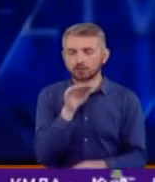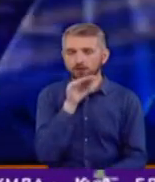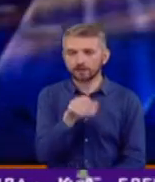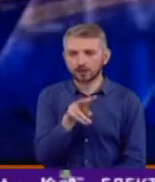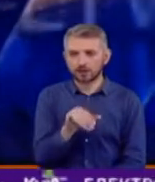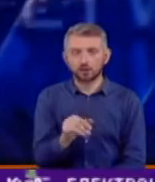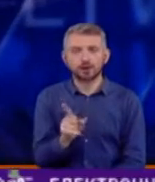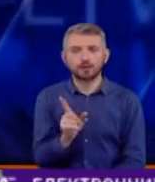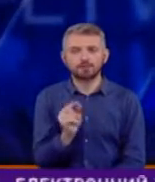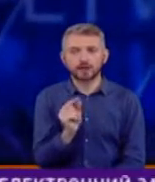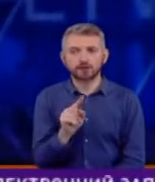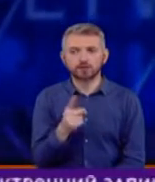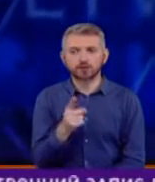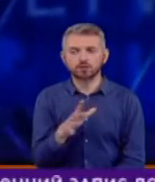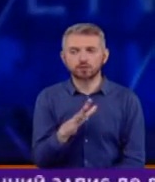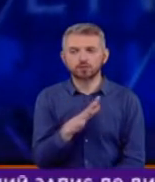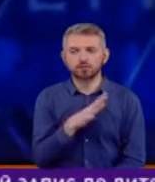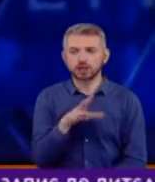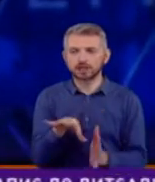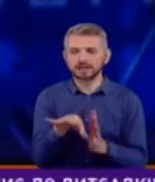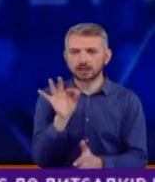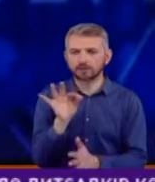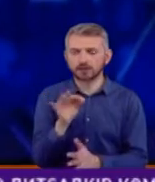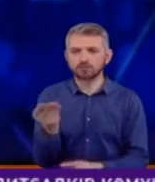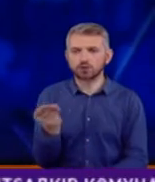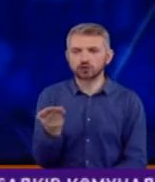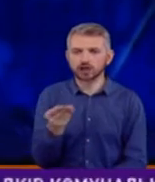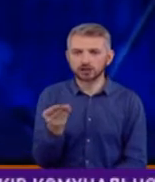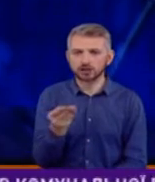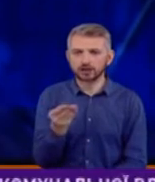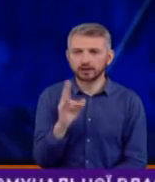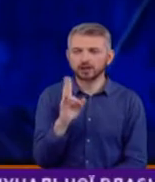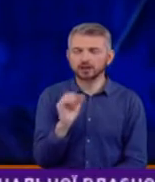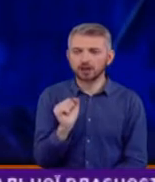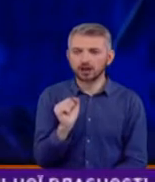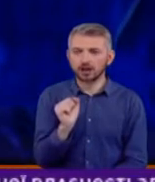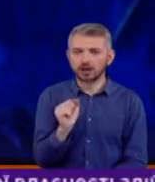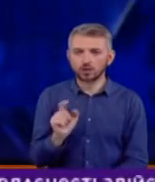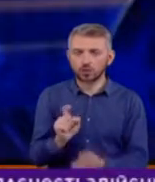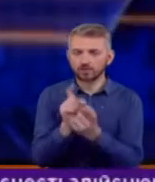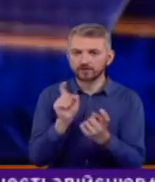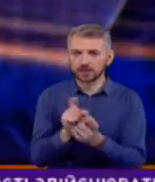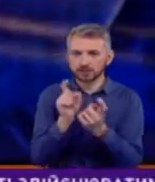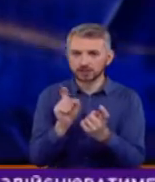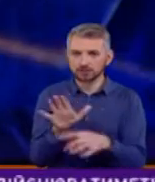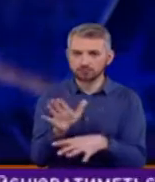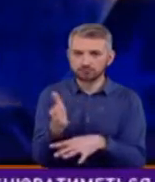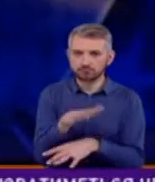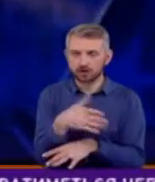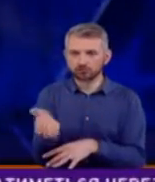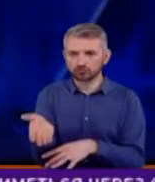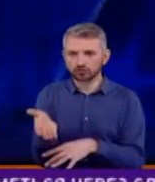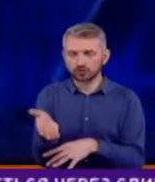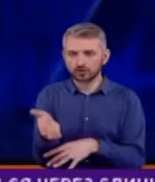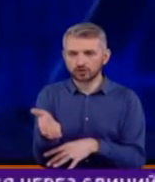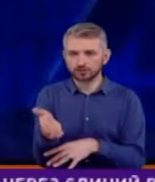профессионалу. Первое. Почему была ставка Порошенко на конфликтность между, на